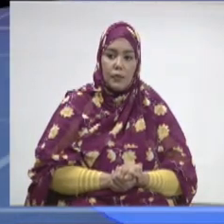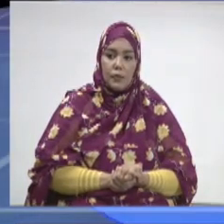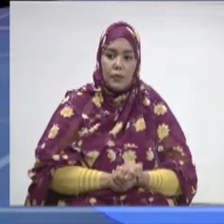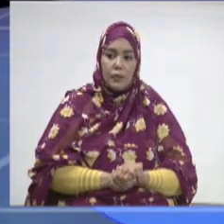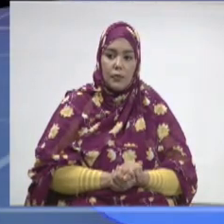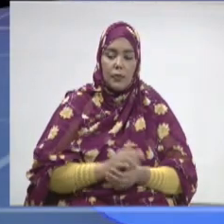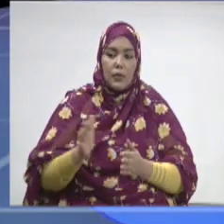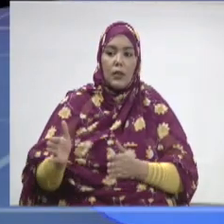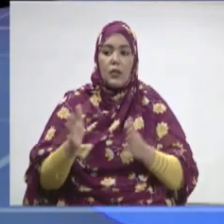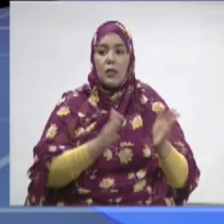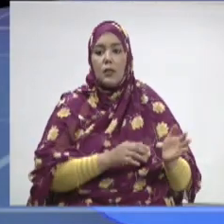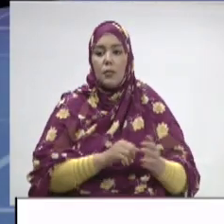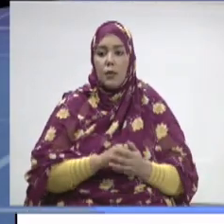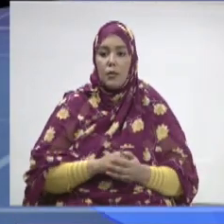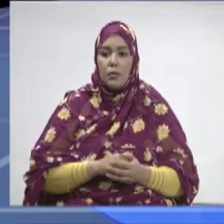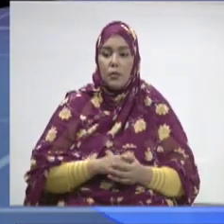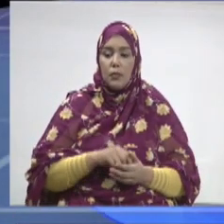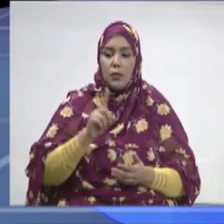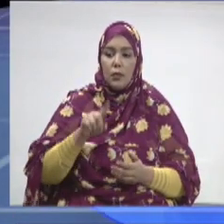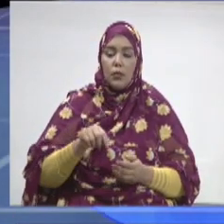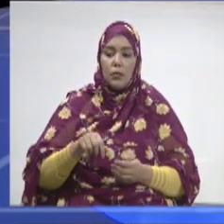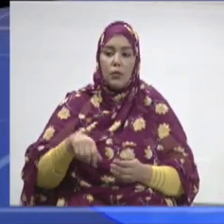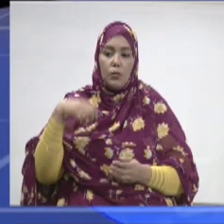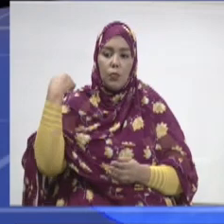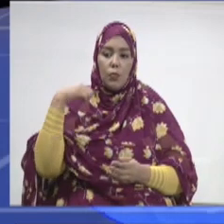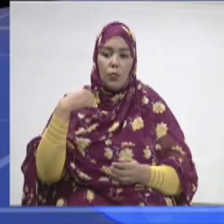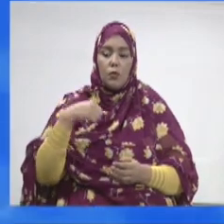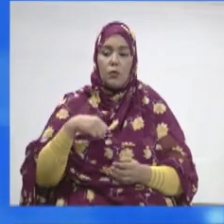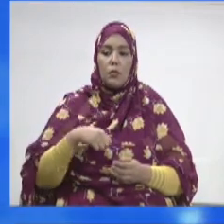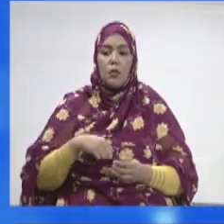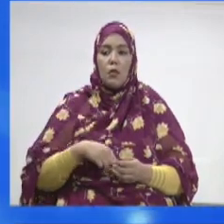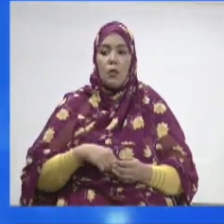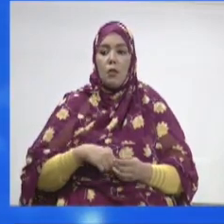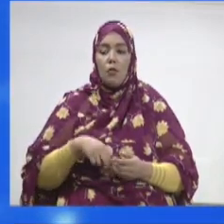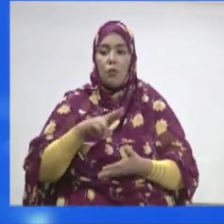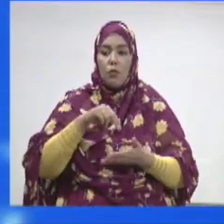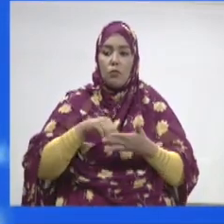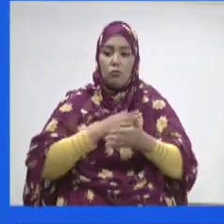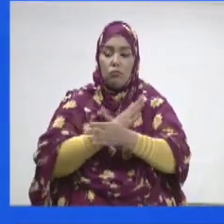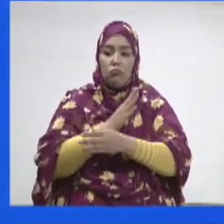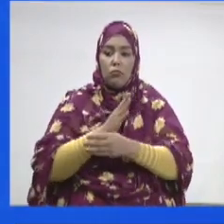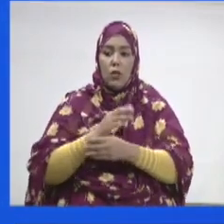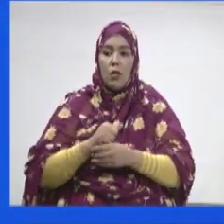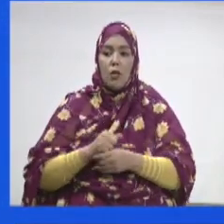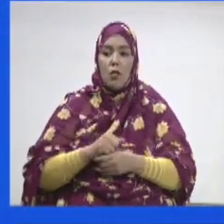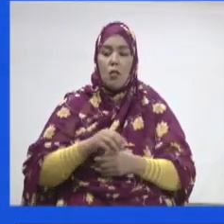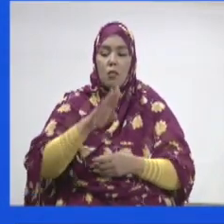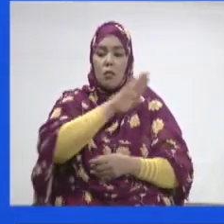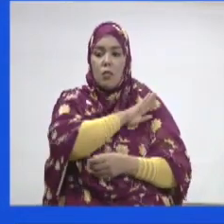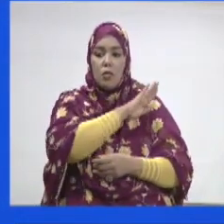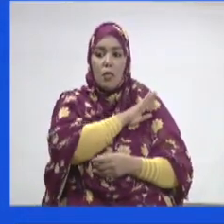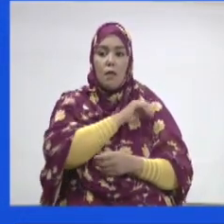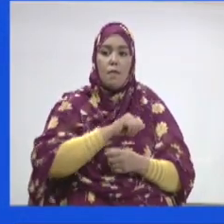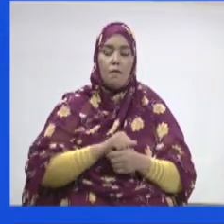أجرى وزير الدفاع الوطني سيد حنان والسيدي اليوم في مكتبه بمقر الوزارة في نواكشوط مباحثات مع سعادة سيد أيمان